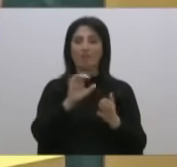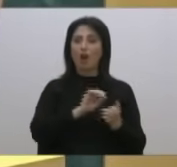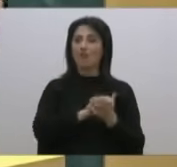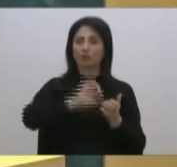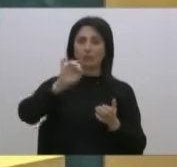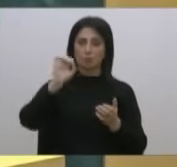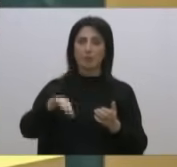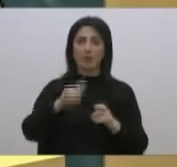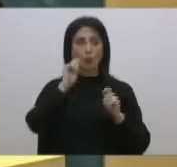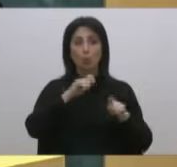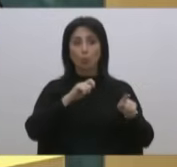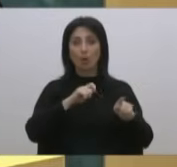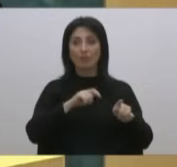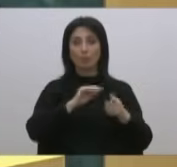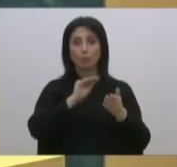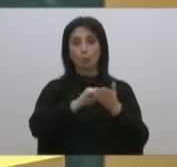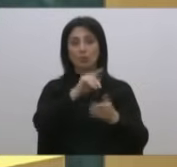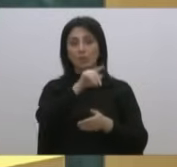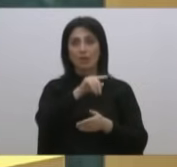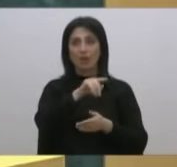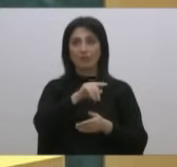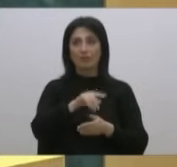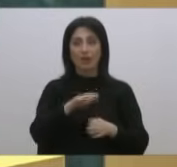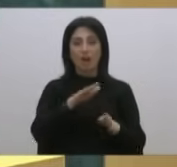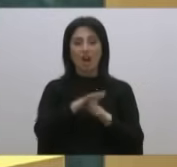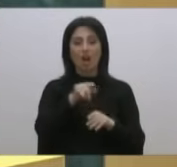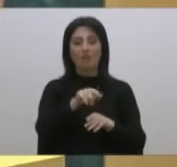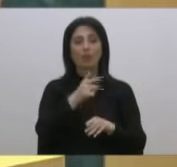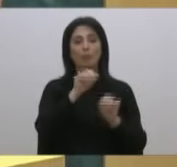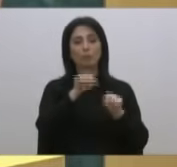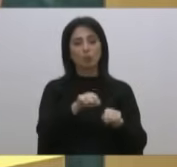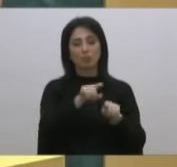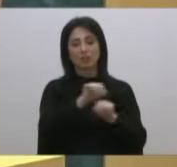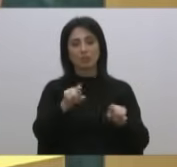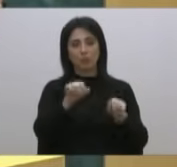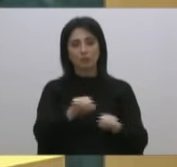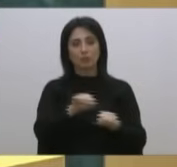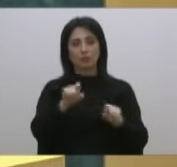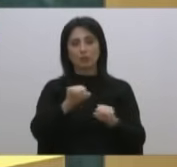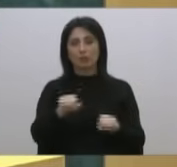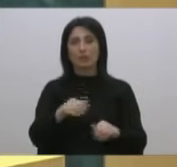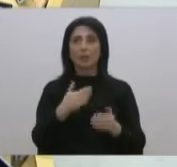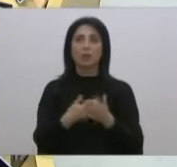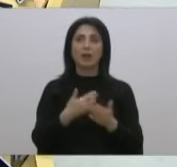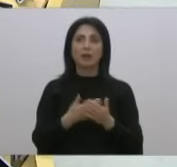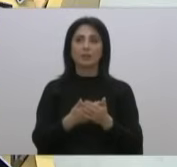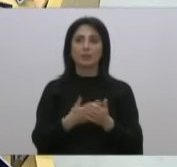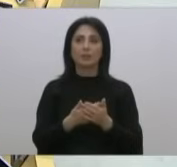ევროკავშირში. უკრაინას კიდევ უწერია კვოტები, რამდენი შეუძლია შეიტანოს.